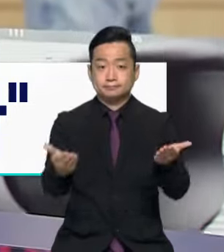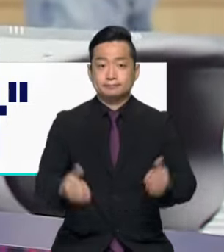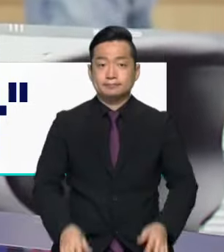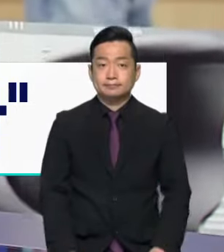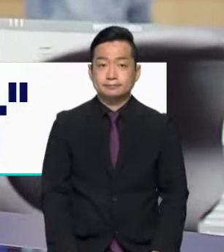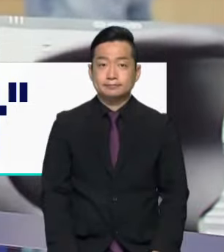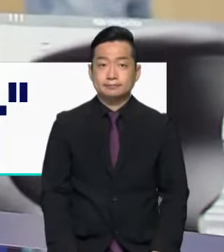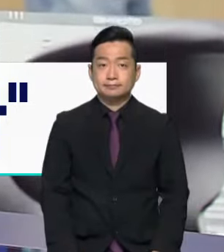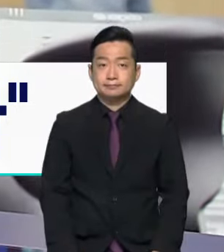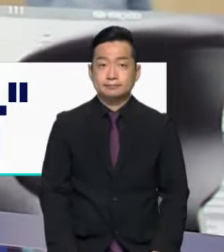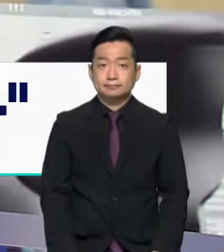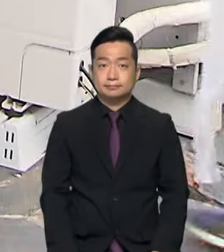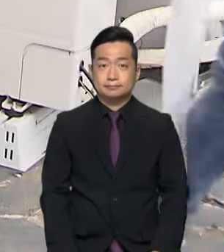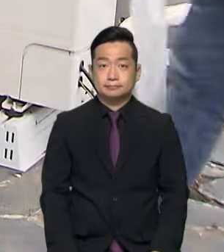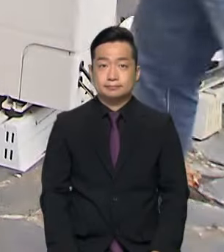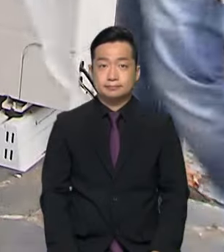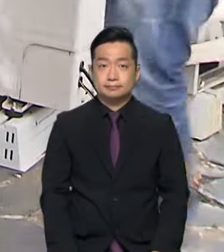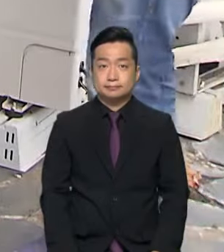기자입니다.